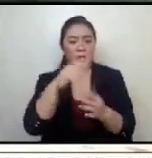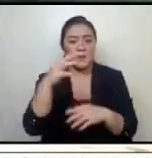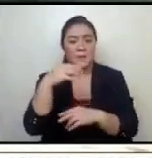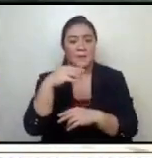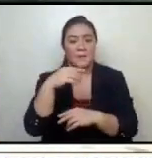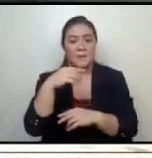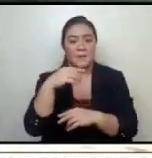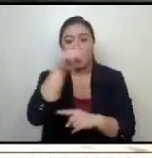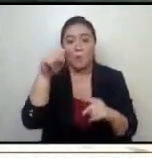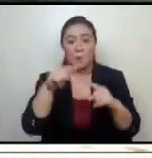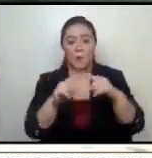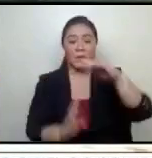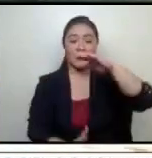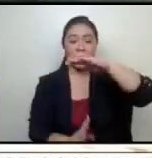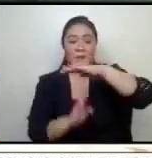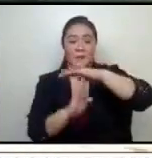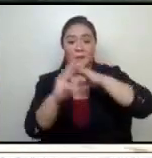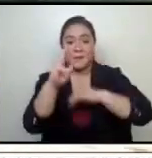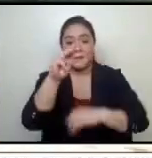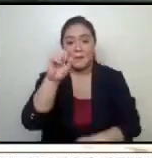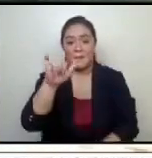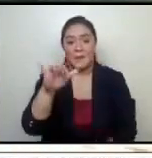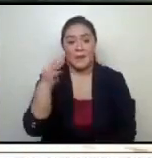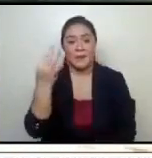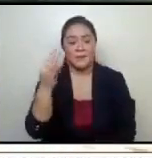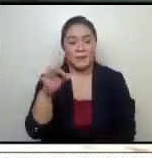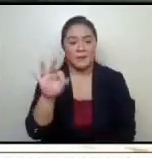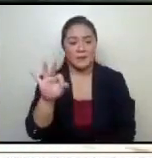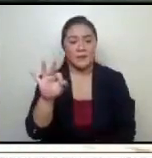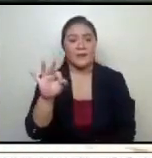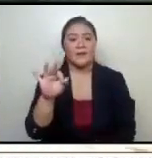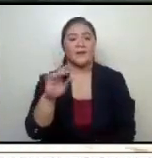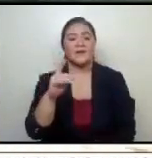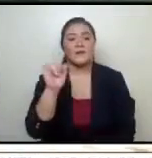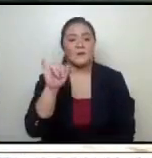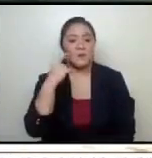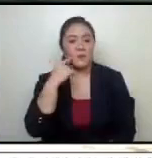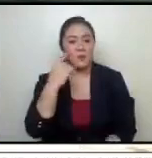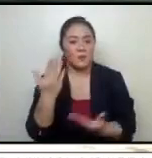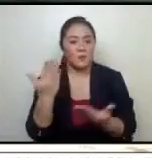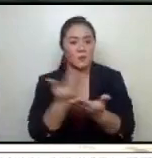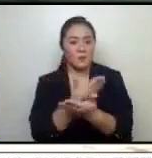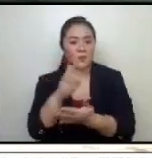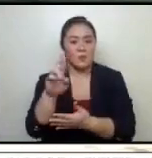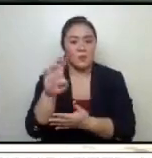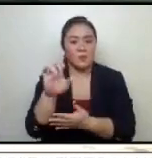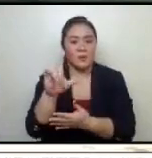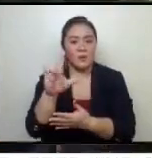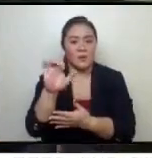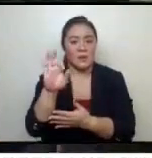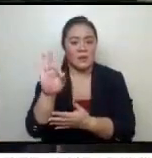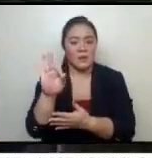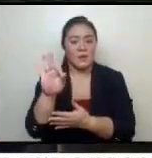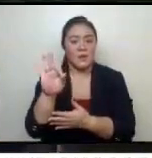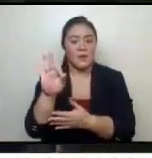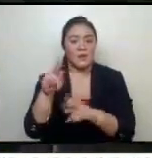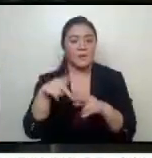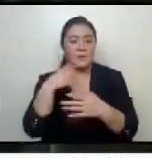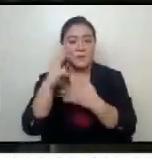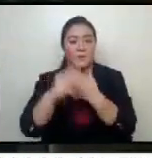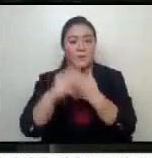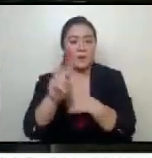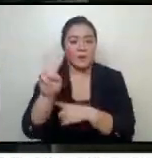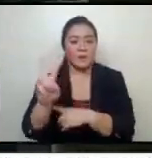ng Pandemic Relief and Restructuring Program 2. Sa ilalim ng Social Security Act, inaatasan ng mga employers na mula sa sahod ng